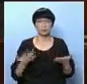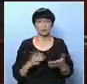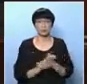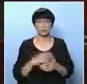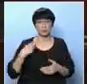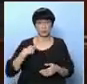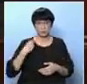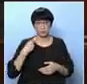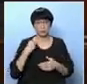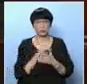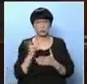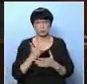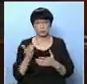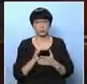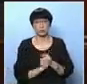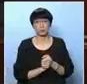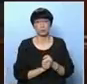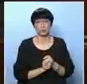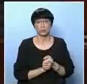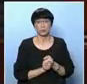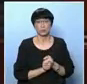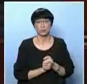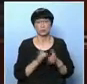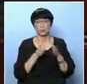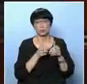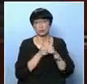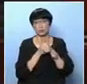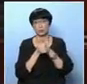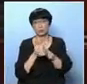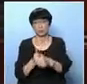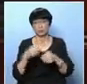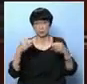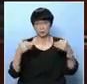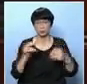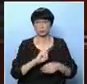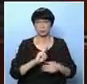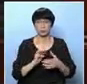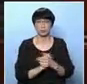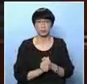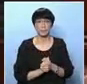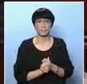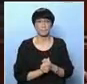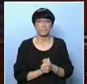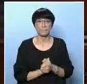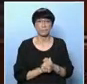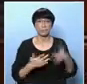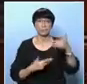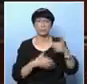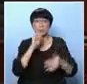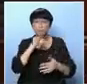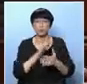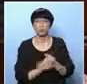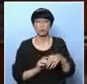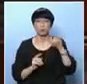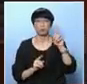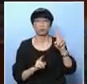呢差唔多係全国呢係朝住呢係广州化。呢、这个係几时讲啊？